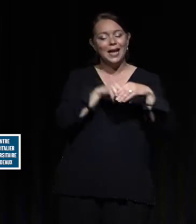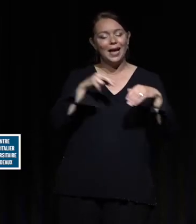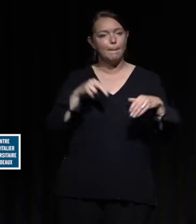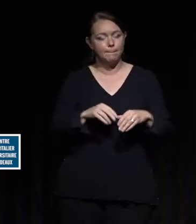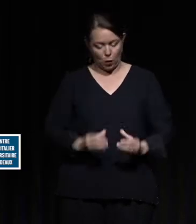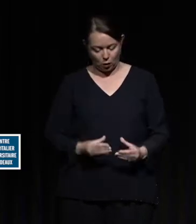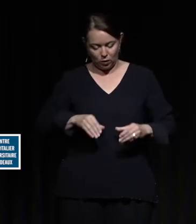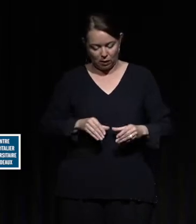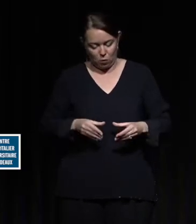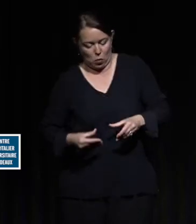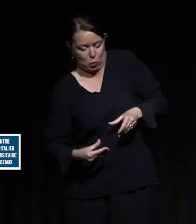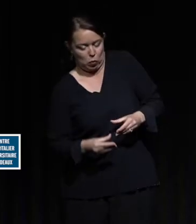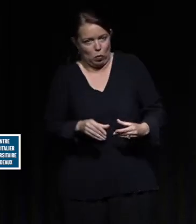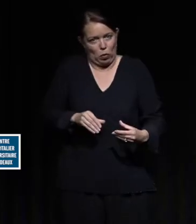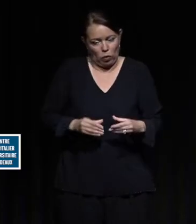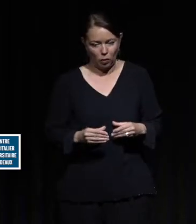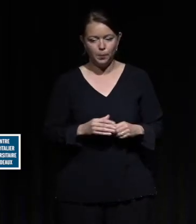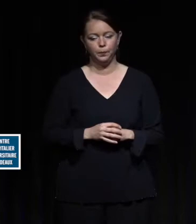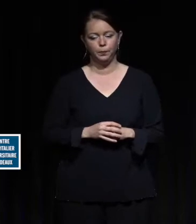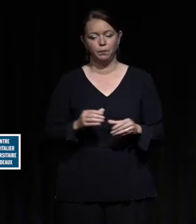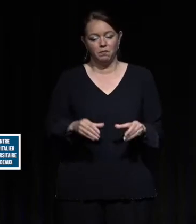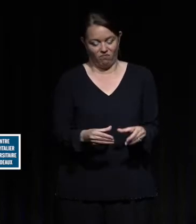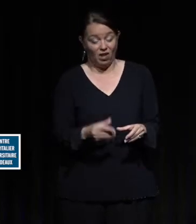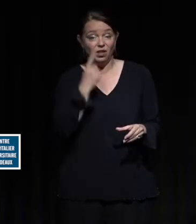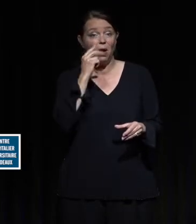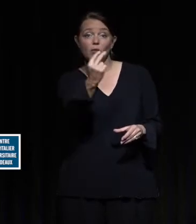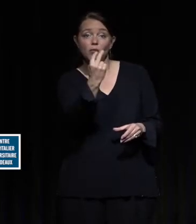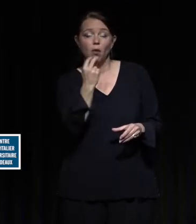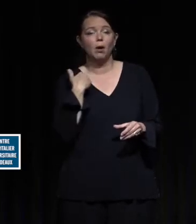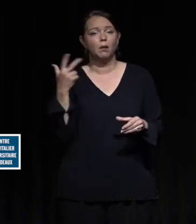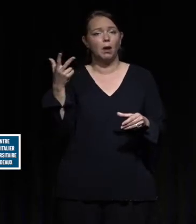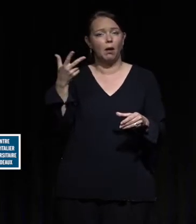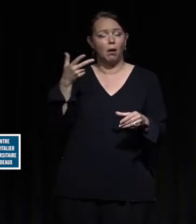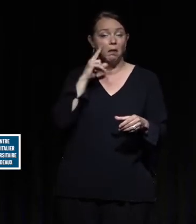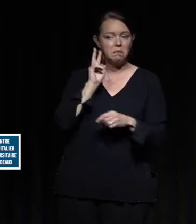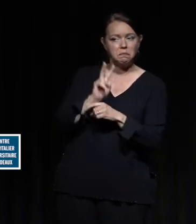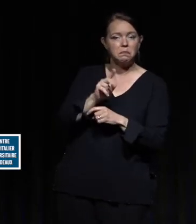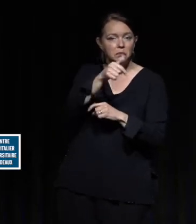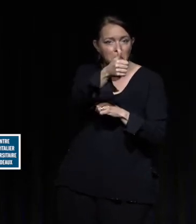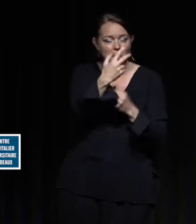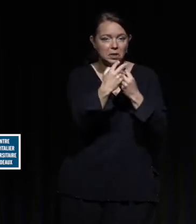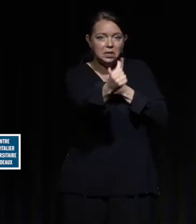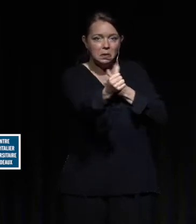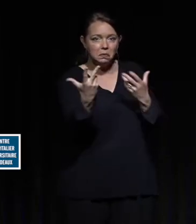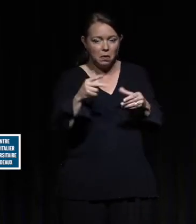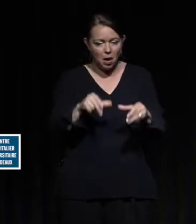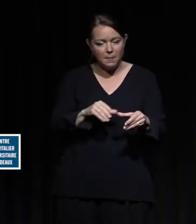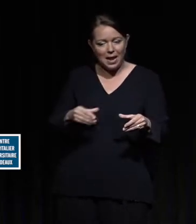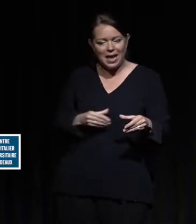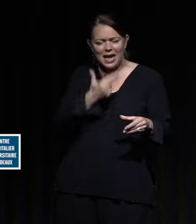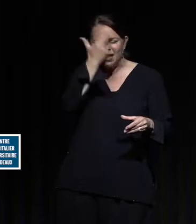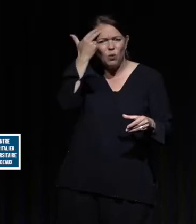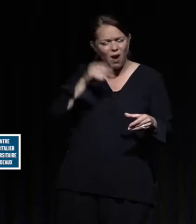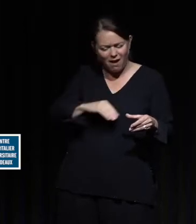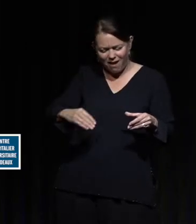les adhérences. Et puis en arrière, je ne sais pas ce que vous voyez, vous, sur vos ordinateurs, mais vous avez ici une zone noire qui est